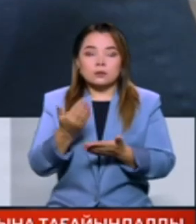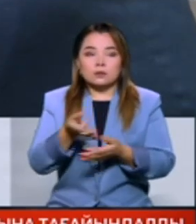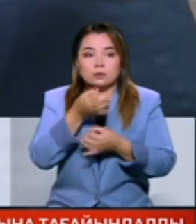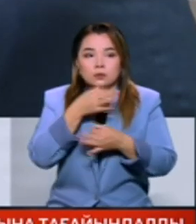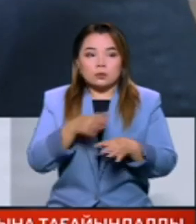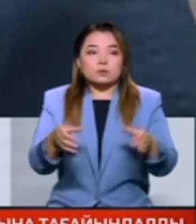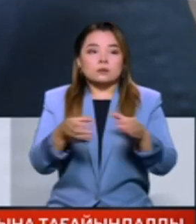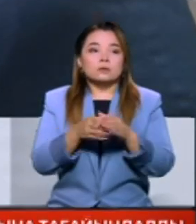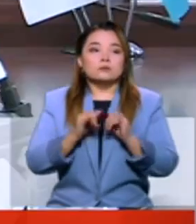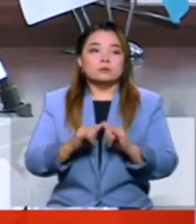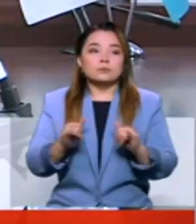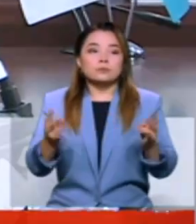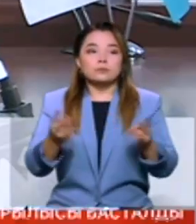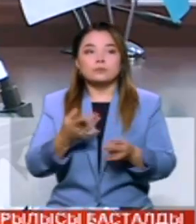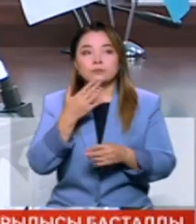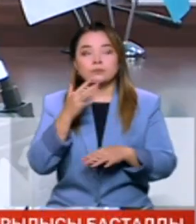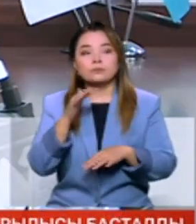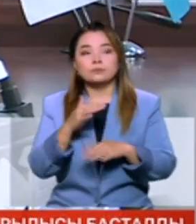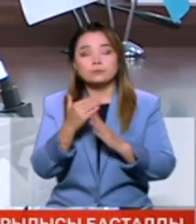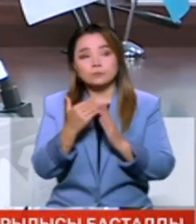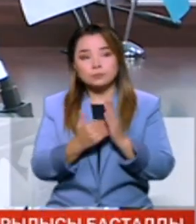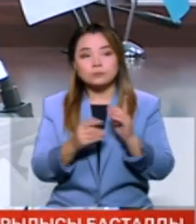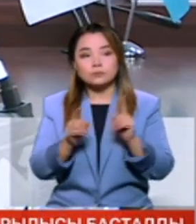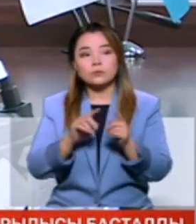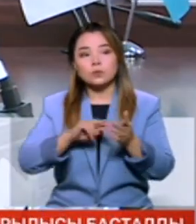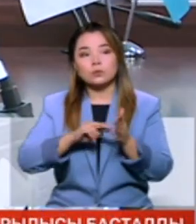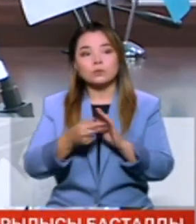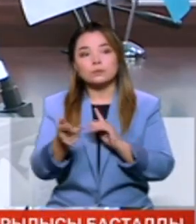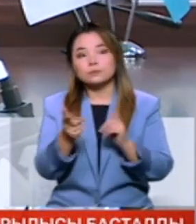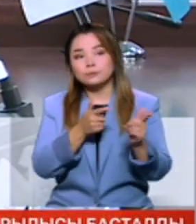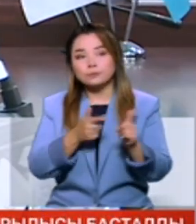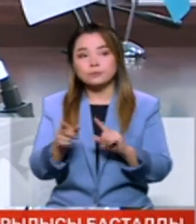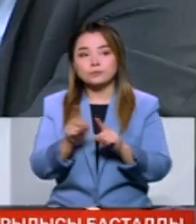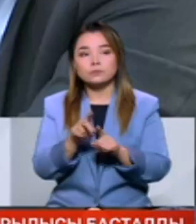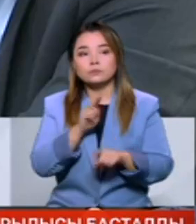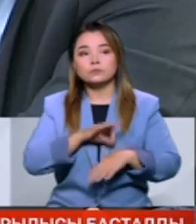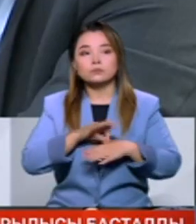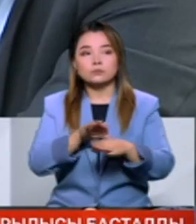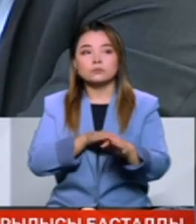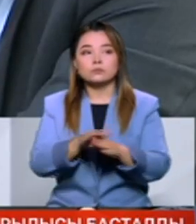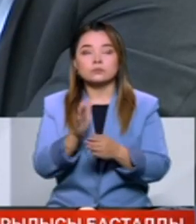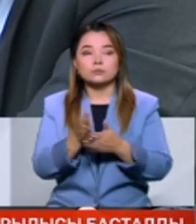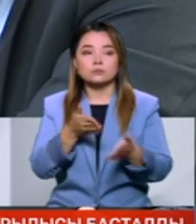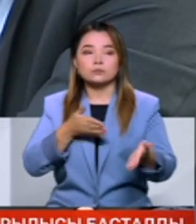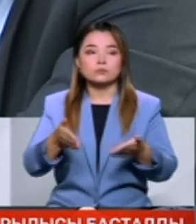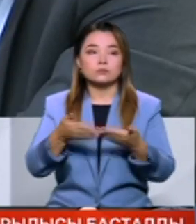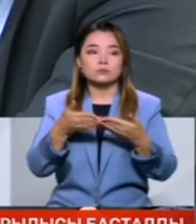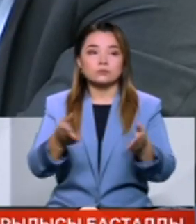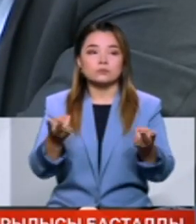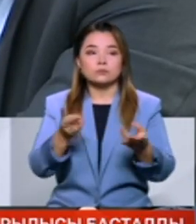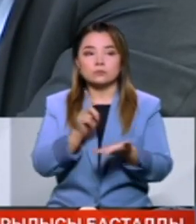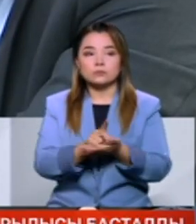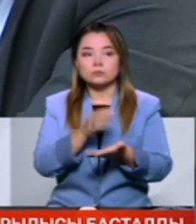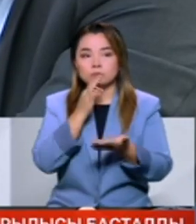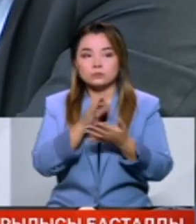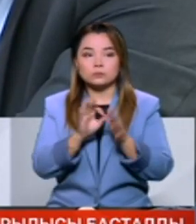келген саланы дамыту үшін ұлттық бағдарлама немесе жоба әзірлемей өңірде жұмысты жетілдіруге жол ашу керек дейді